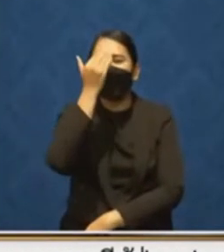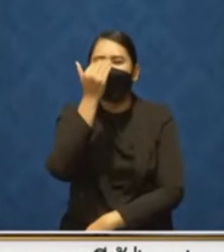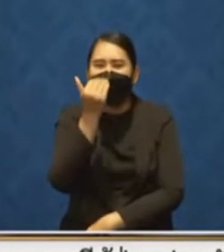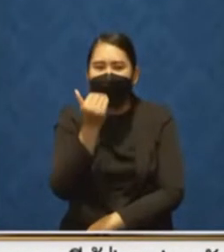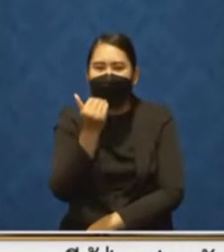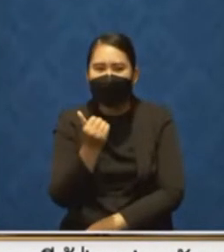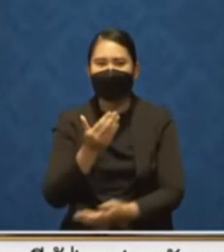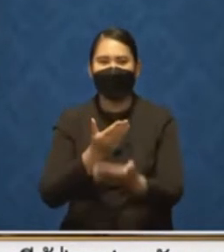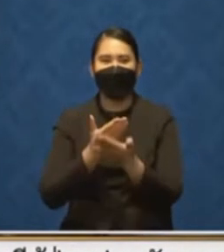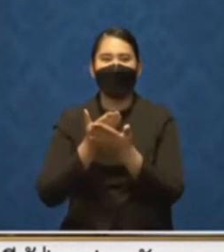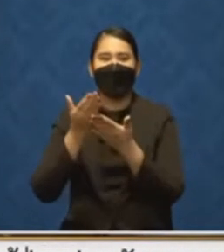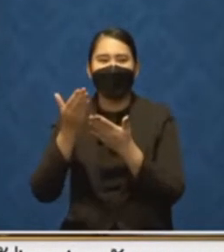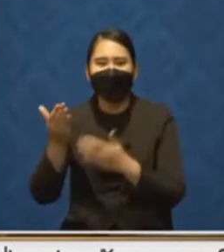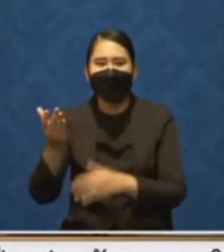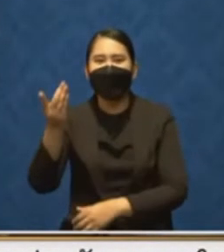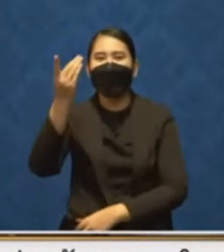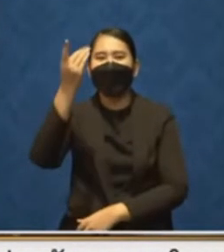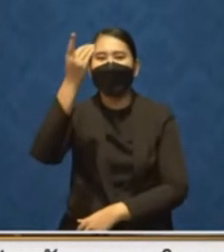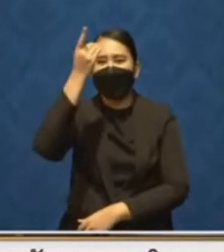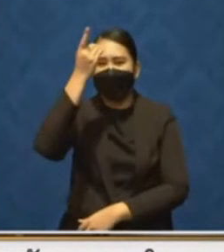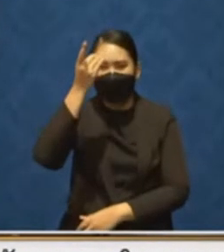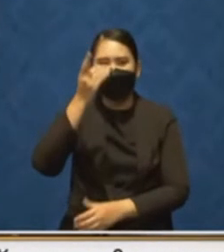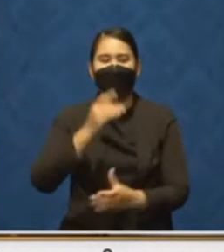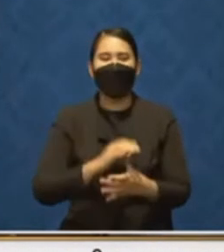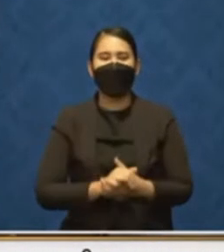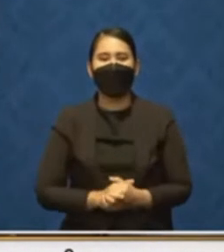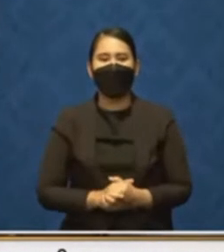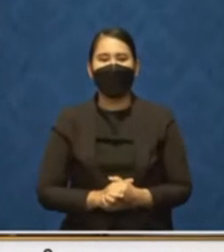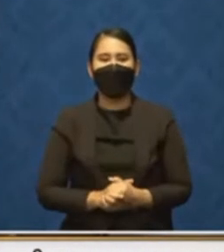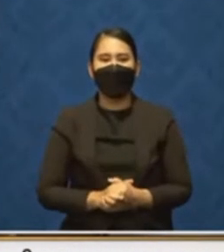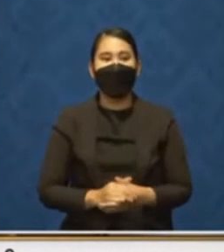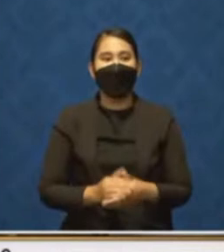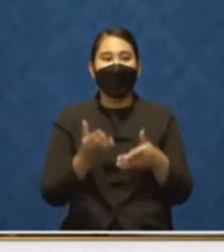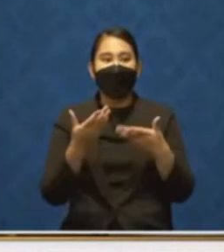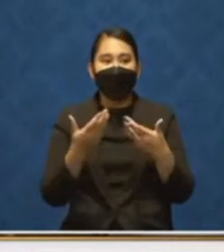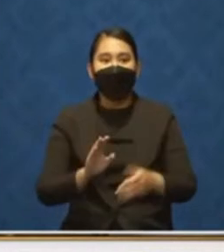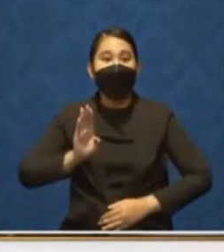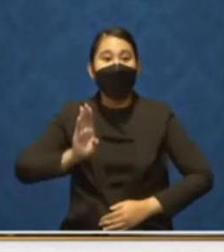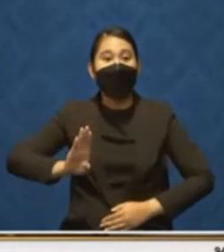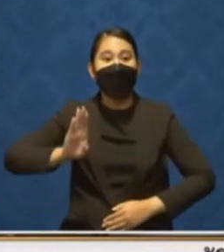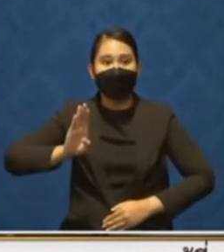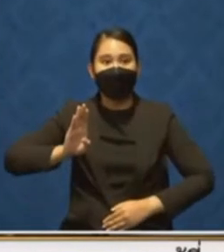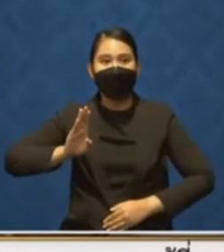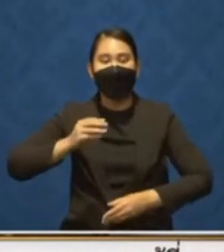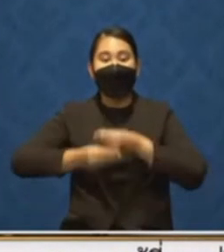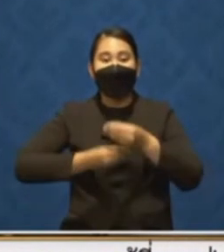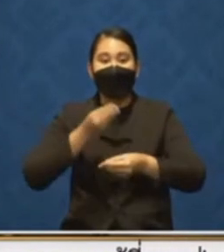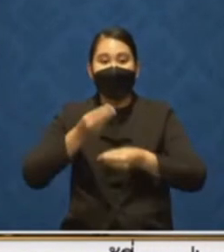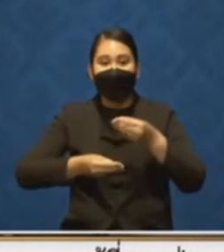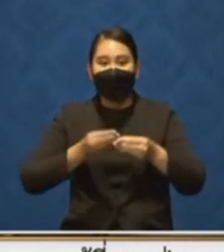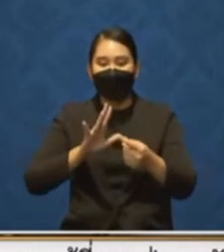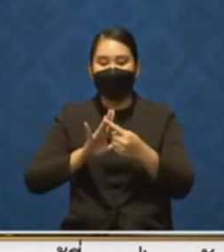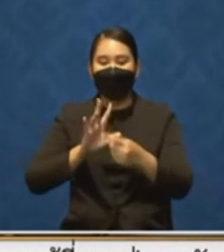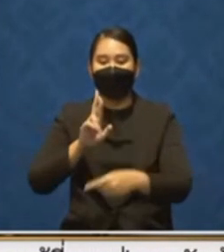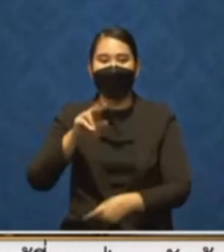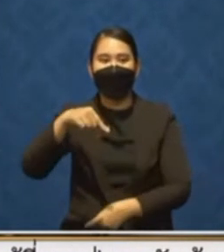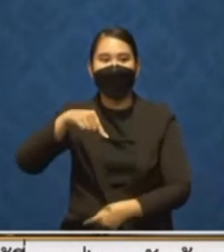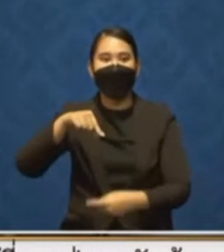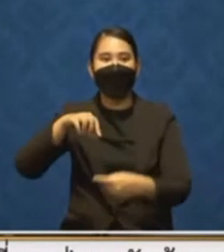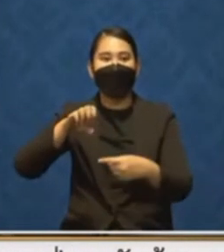ไปซื้อถึงเยรมันที่แฟรงค์เฟิร์ตและบริษัทปิโตรเคมีขายพวกเรซิ่นไหนทำมาทานกับทำไมอย่างที่เราเห็นเนี่ย